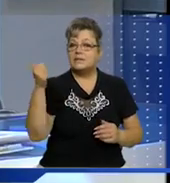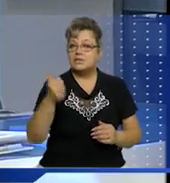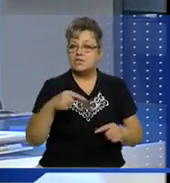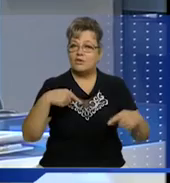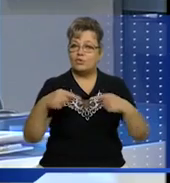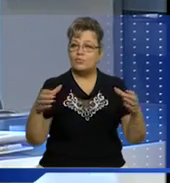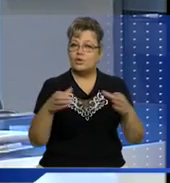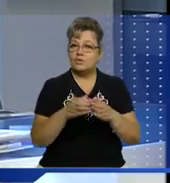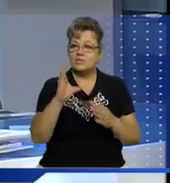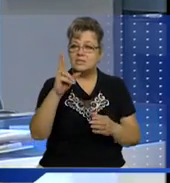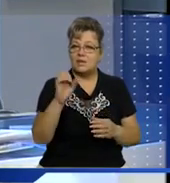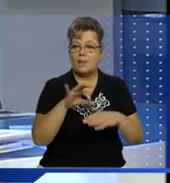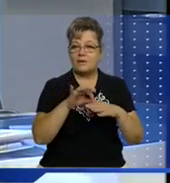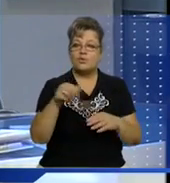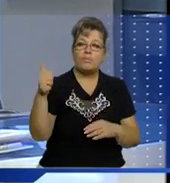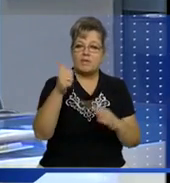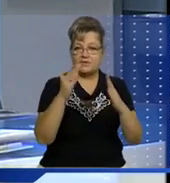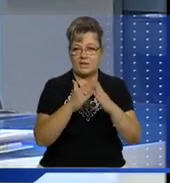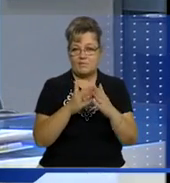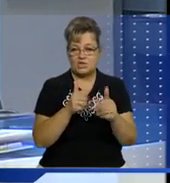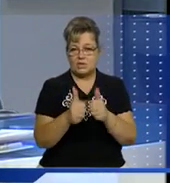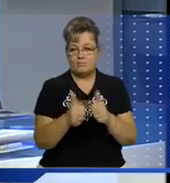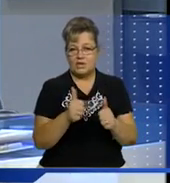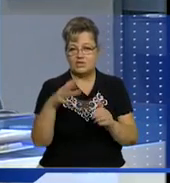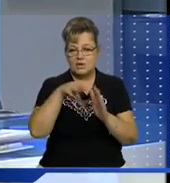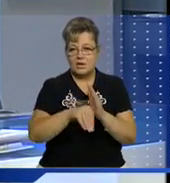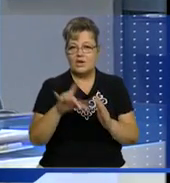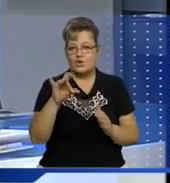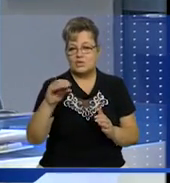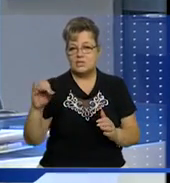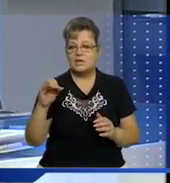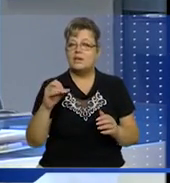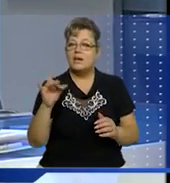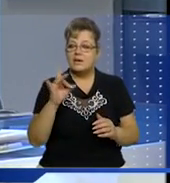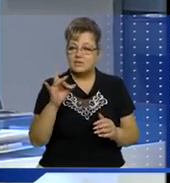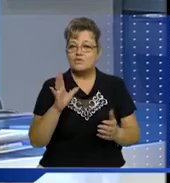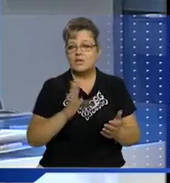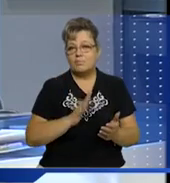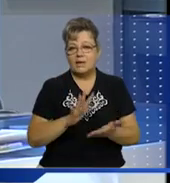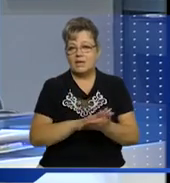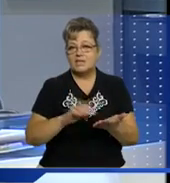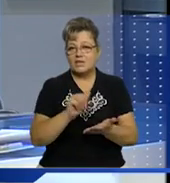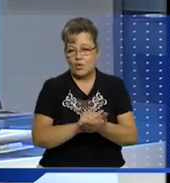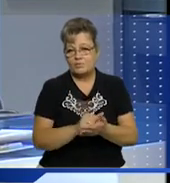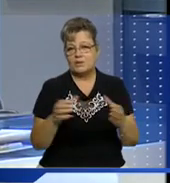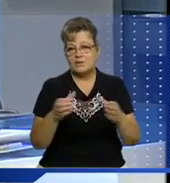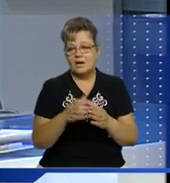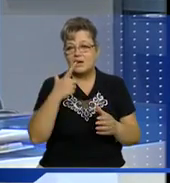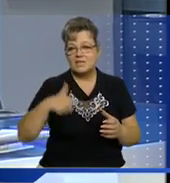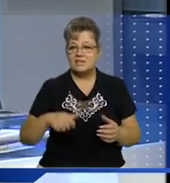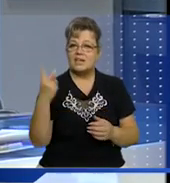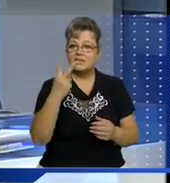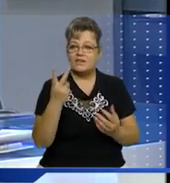На этой неделе футбольный клуб «СКА» провел первый домашний матч в чемпионате России. К сожалению, донские армейцы были разгромлены